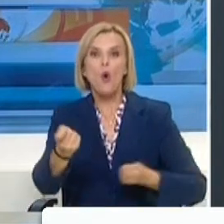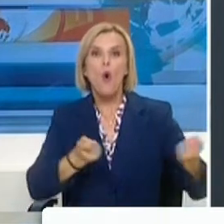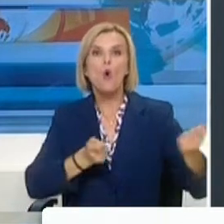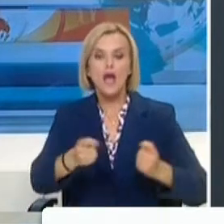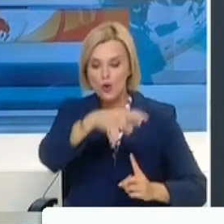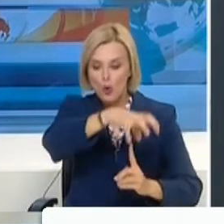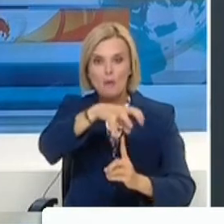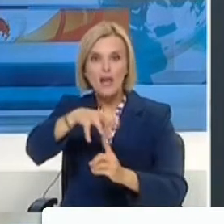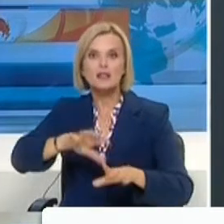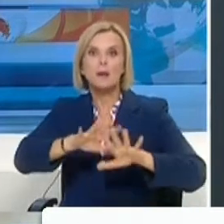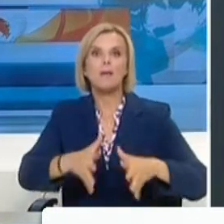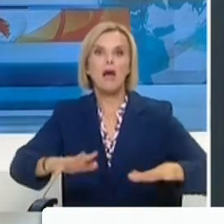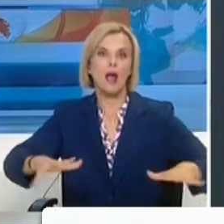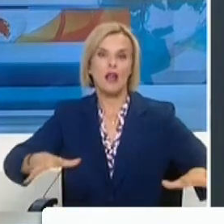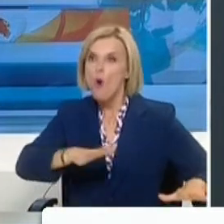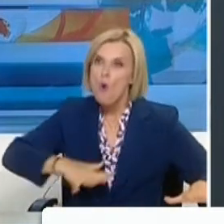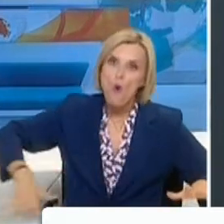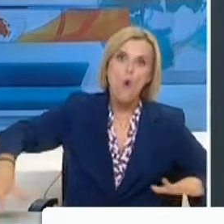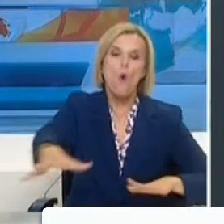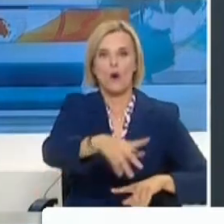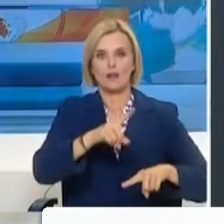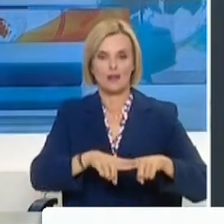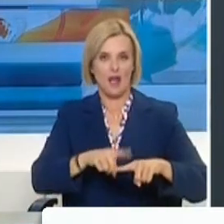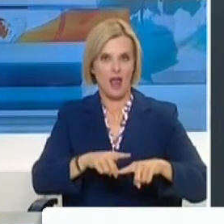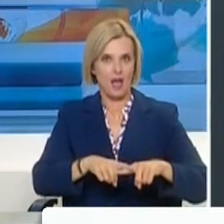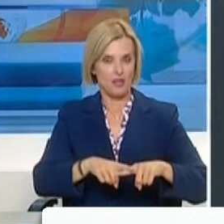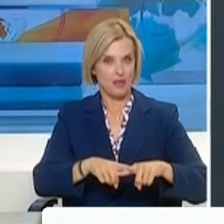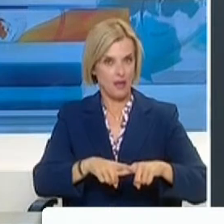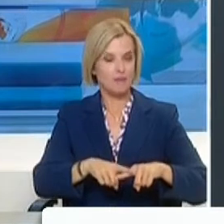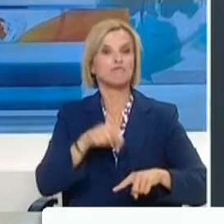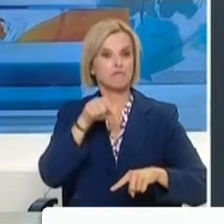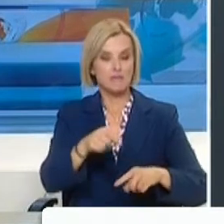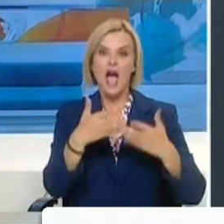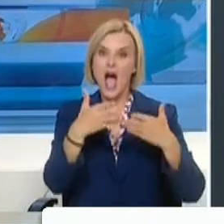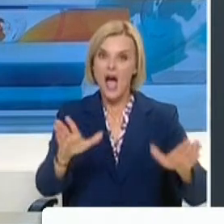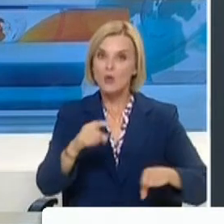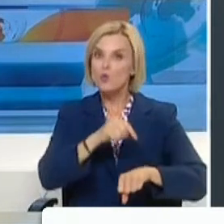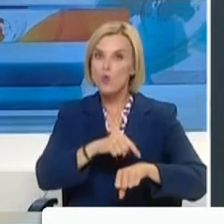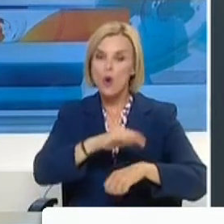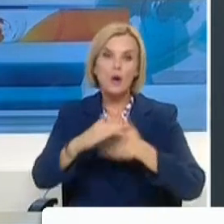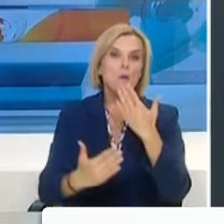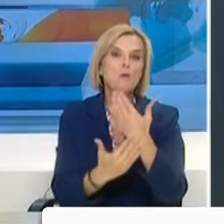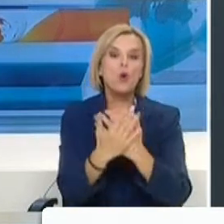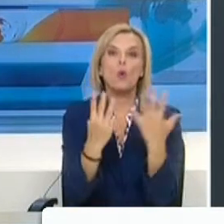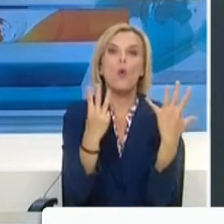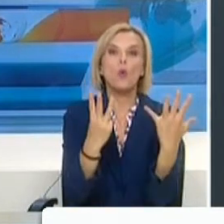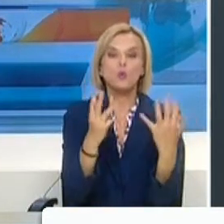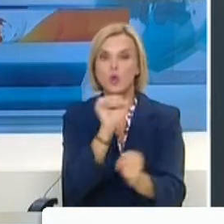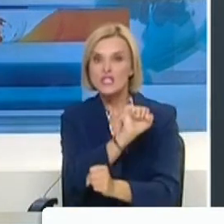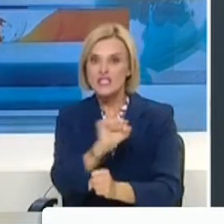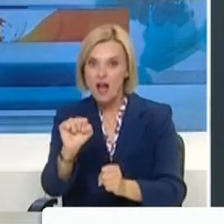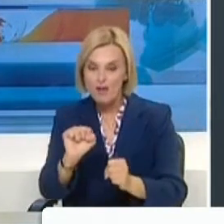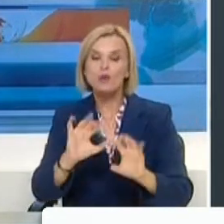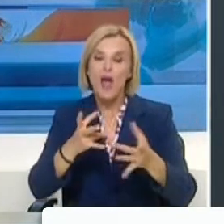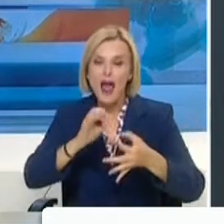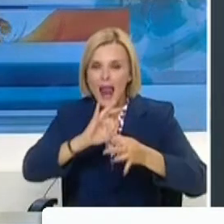υπάρχουν σε όλη τη χώρα. Η λειτουργία των οργανωμένων παραλίων, οι οποίες ανοίγουν στις 8 το πρωί του Σαββάτου, υπόκειται σε